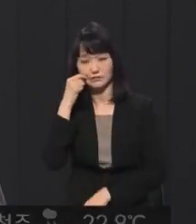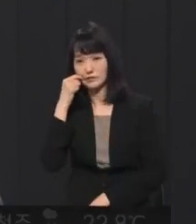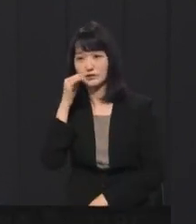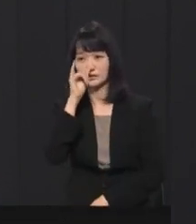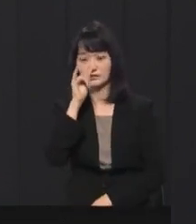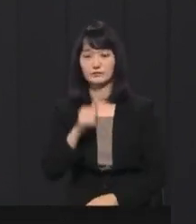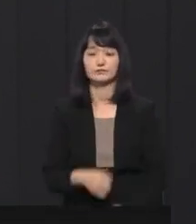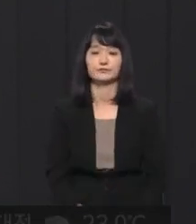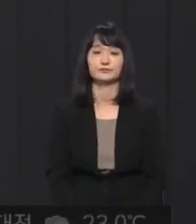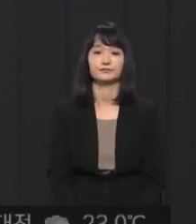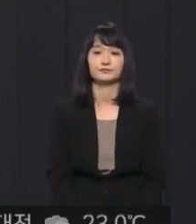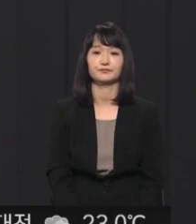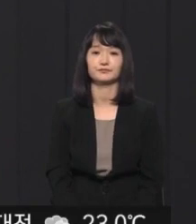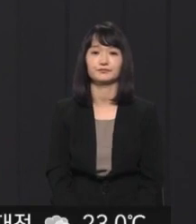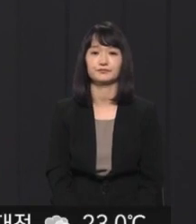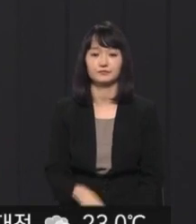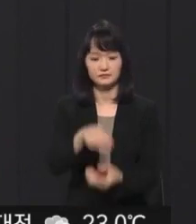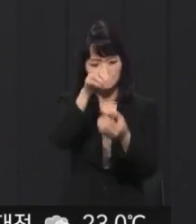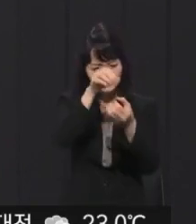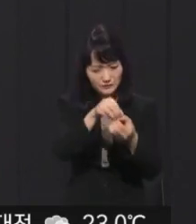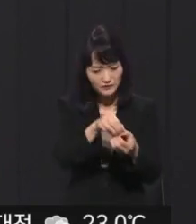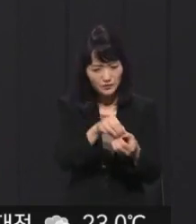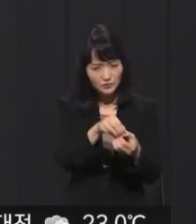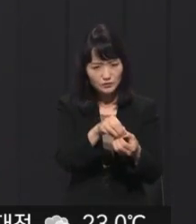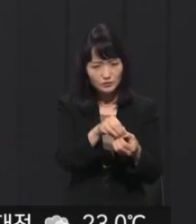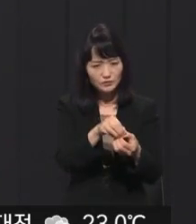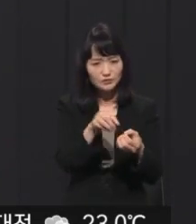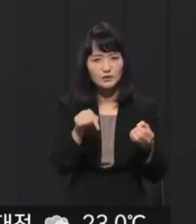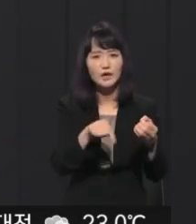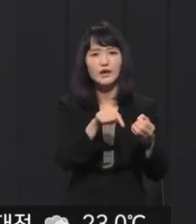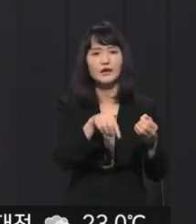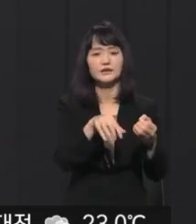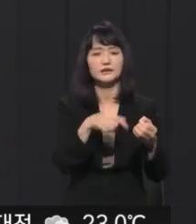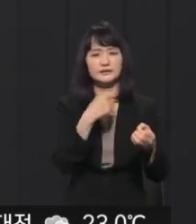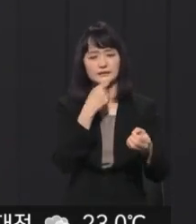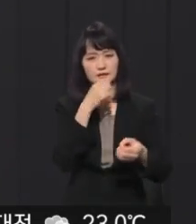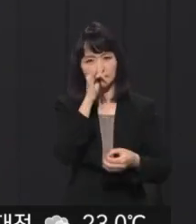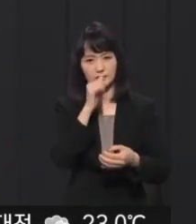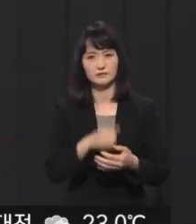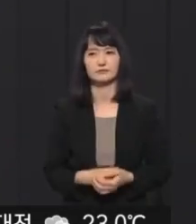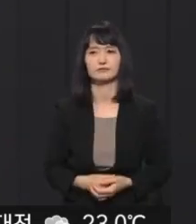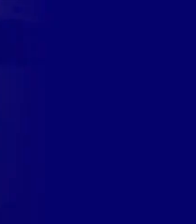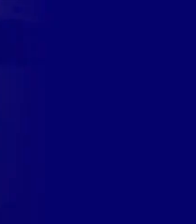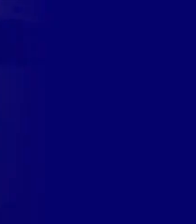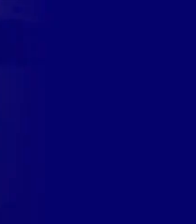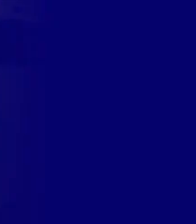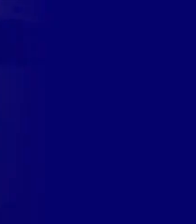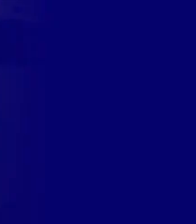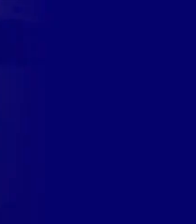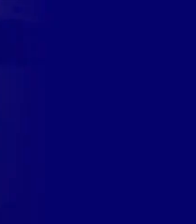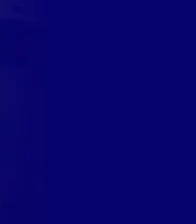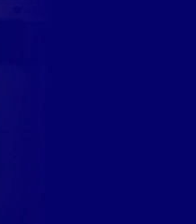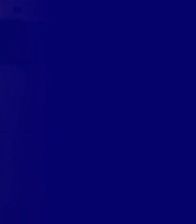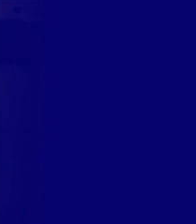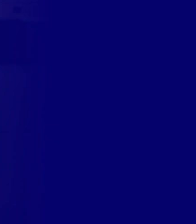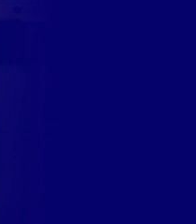또 안좋아하는 분들도 계시지만 또 유럽 대표 친가 외가 다도 대구 해 거다 보니까 나쁘지 않은 거 같습니다만 있어요